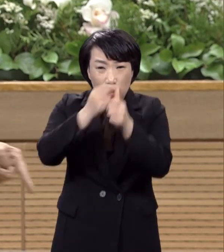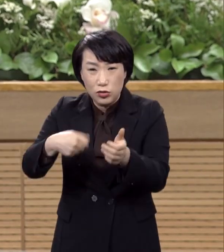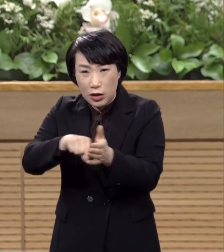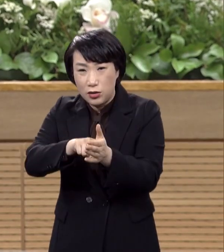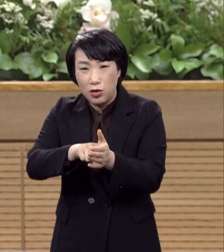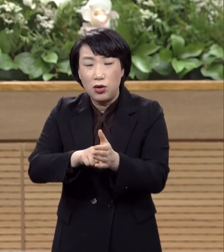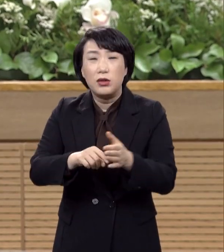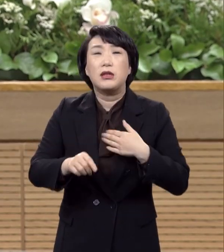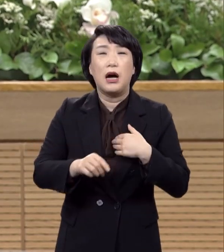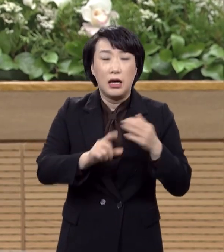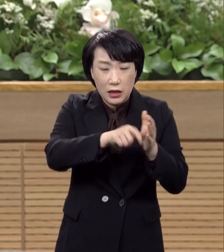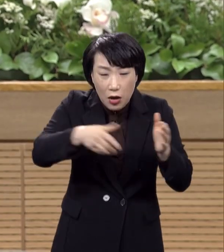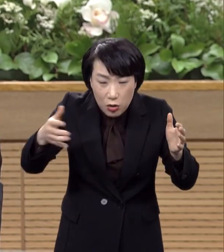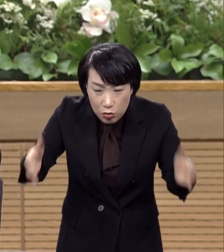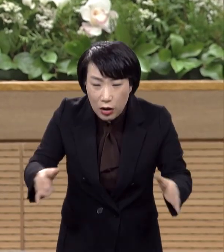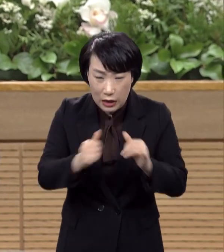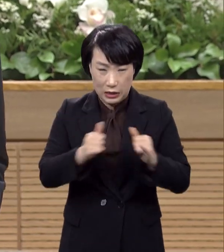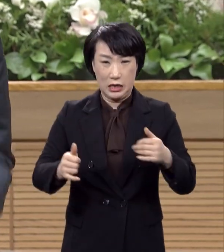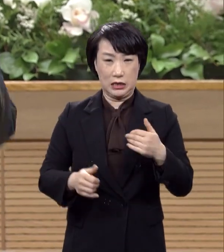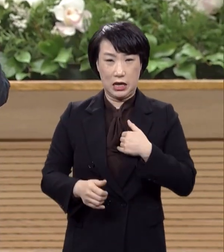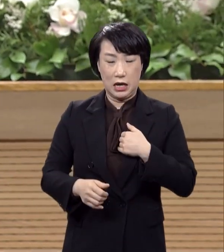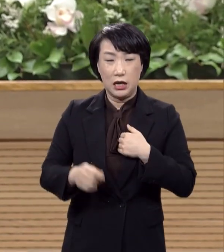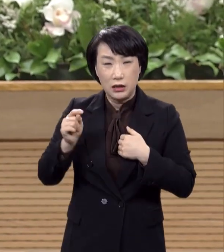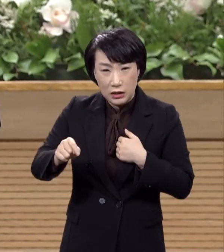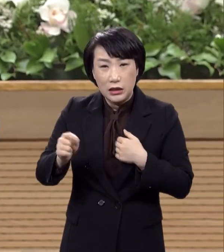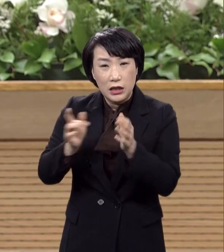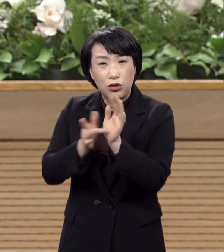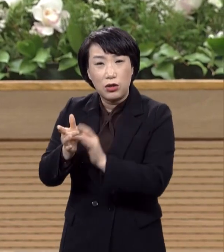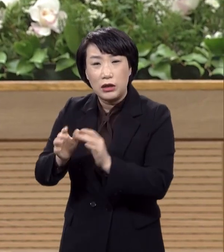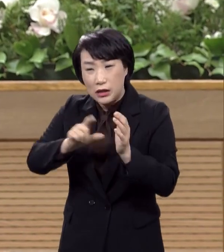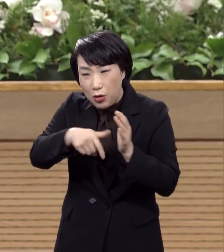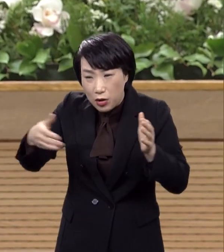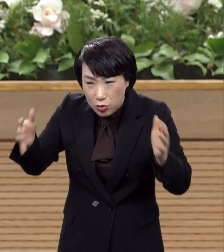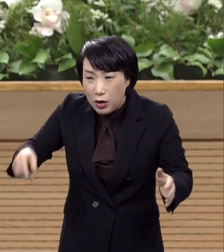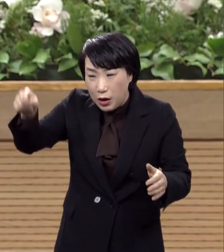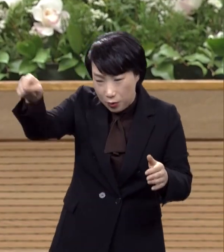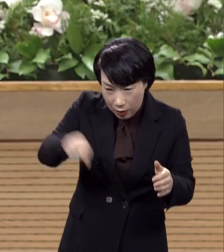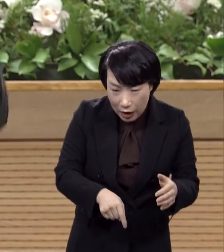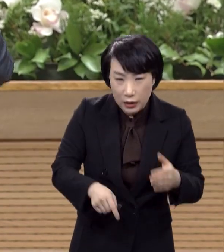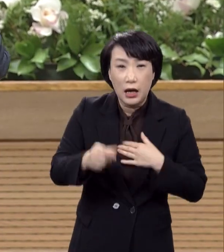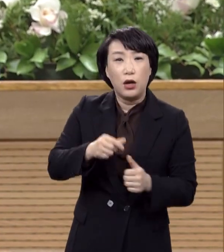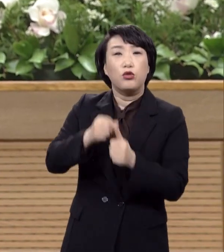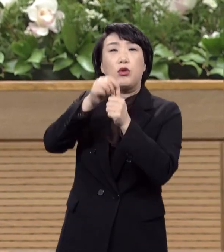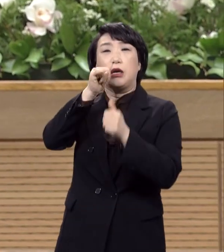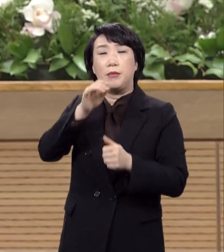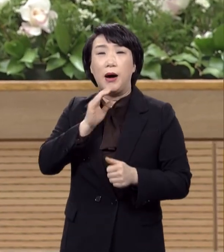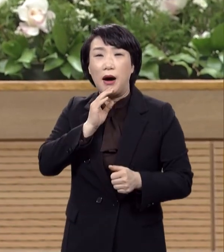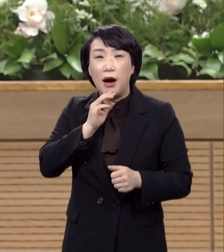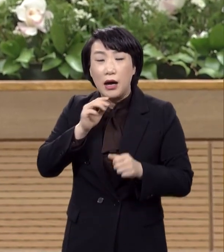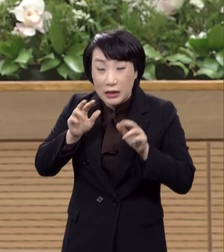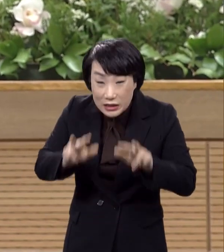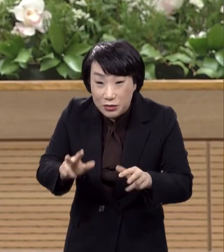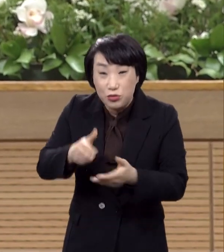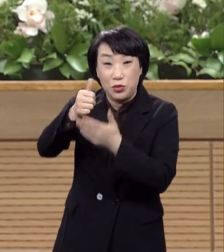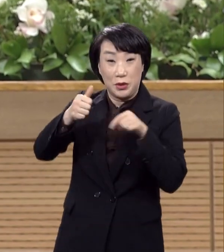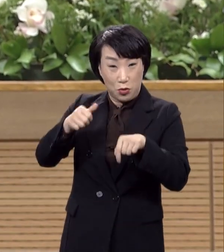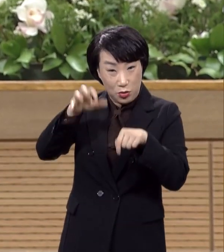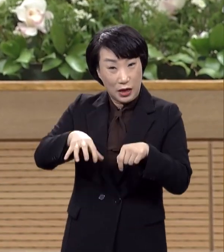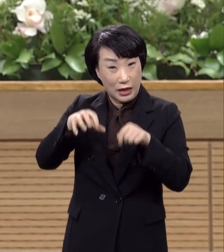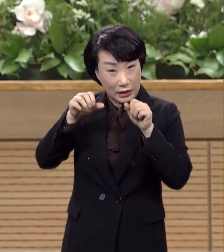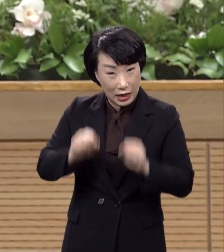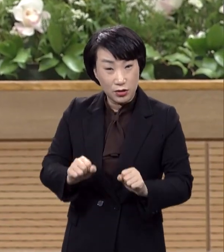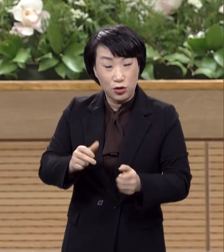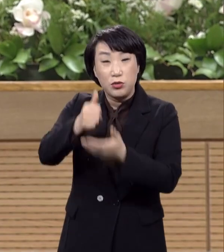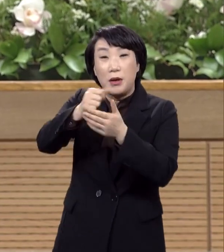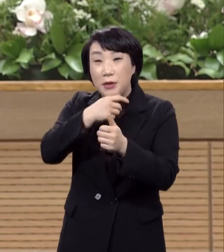세월 속에서 살려주러 오셨으니, 그 주님이 지금도 여기 계시니, 그 피 흘림이 여기 계시니,